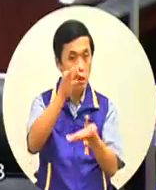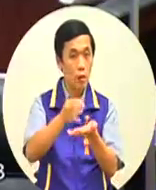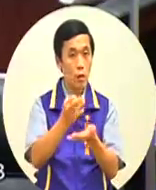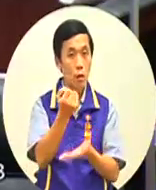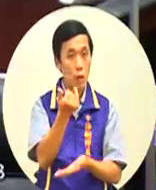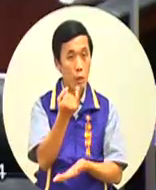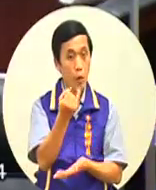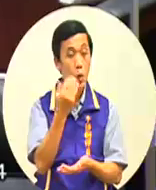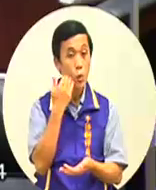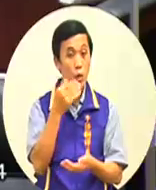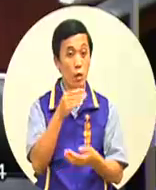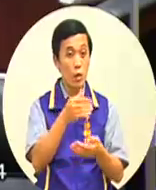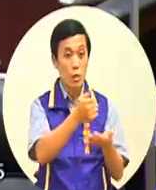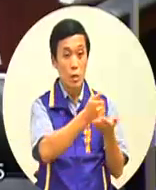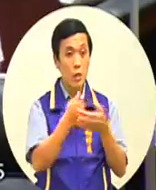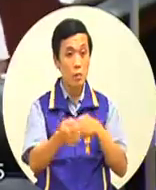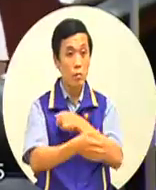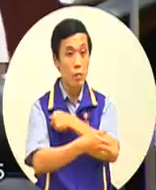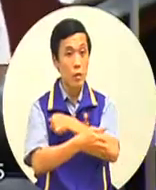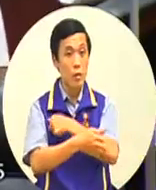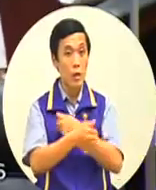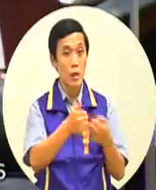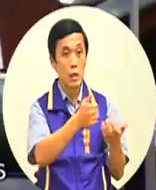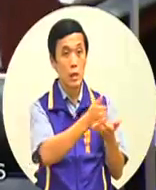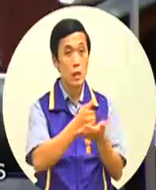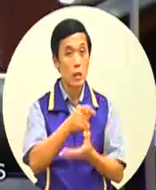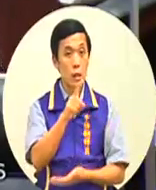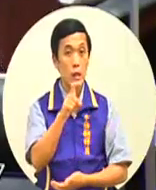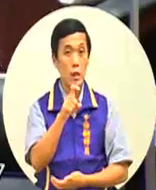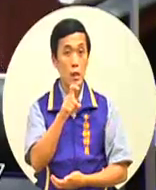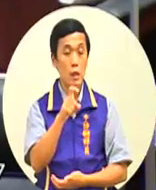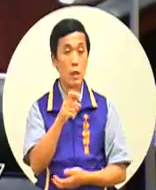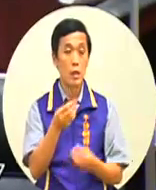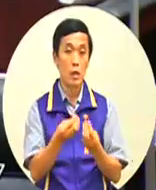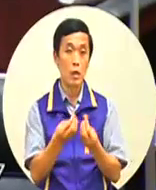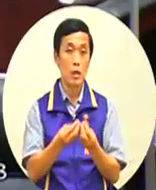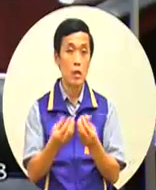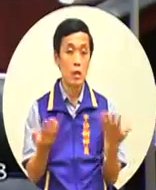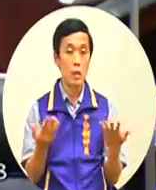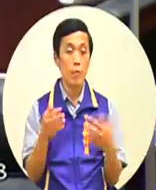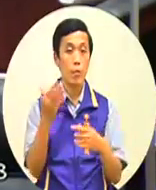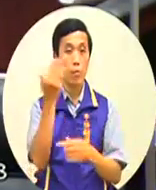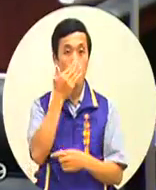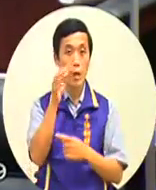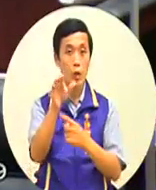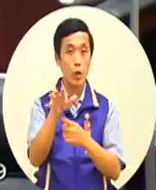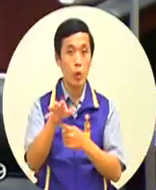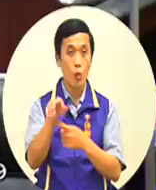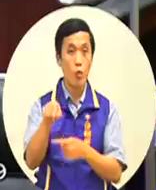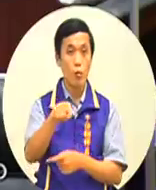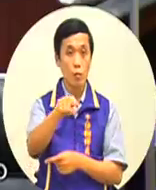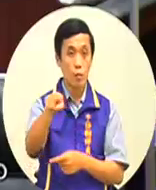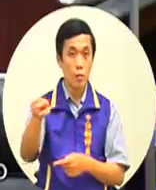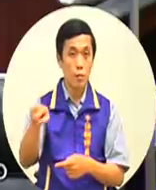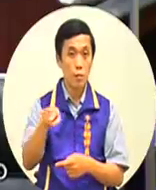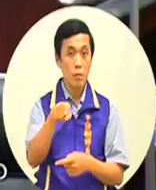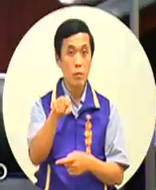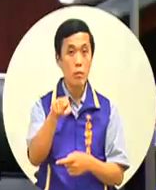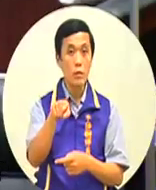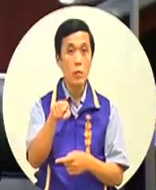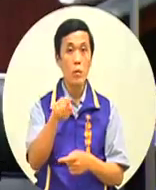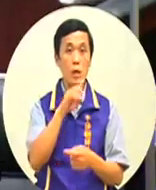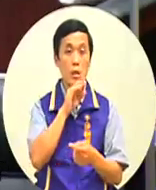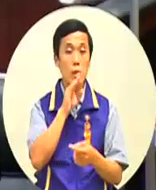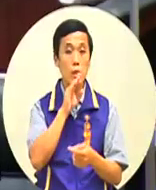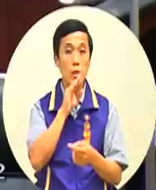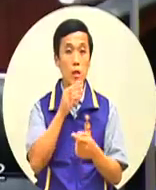无工还慢。主席讲真的啦，啊，这是美容野人、才艺人，这是一个冰山一角而